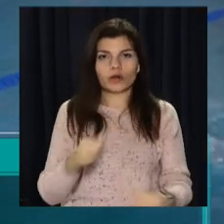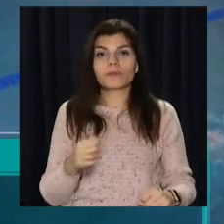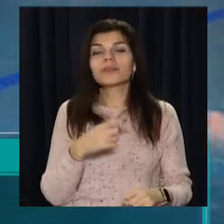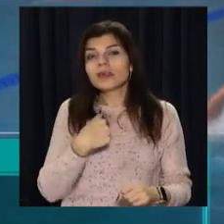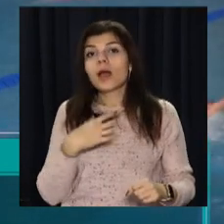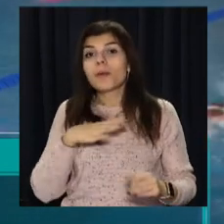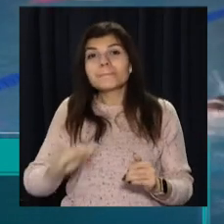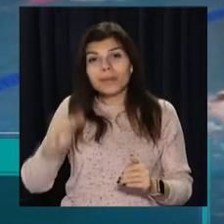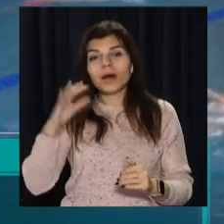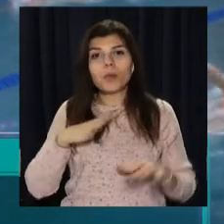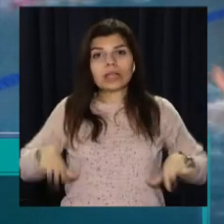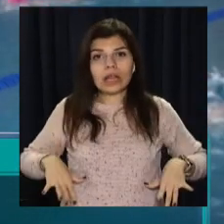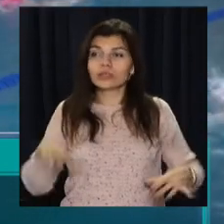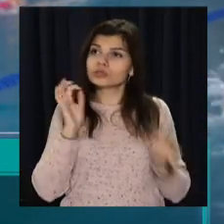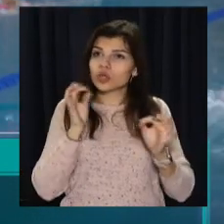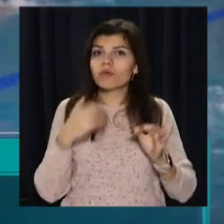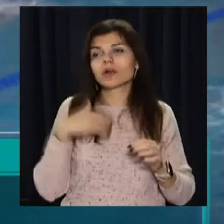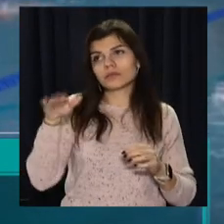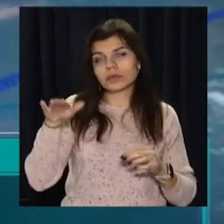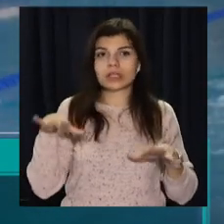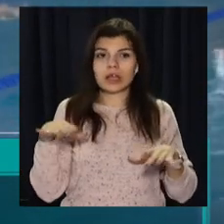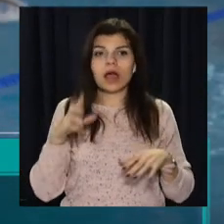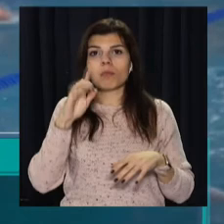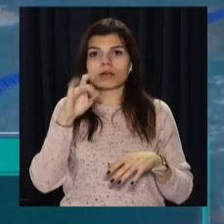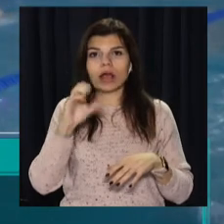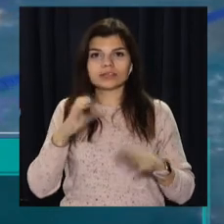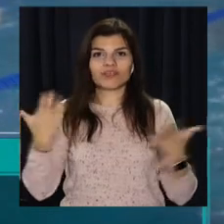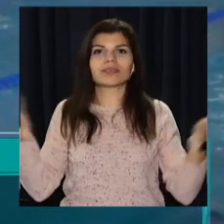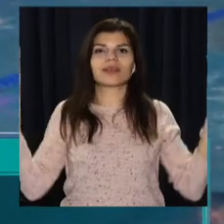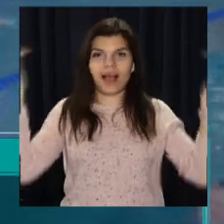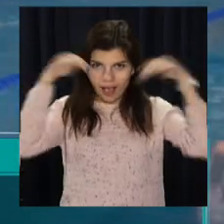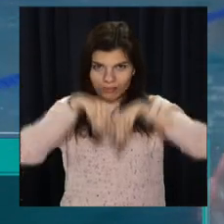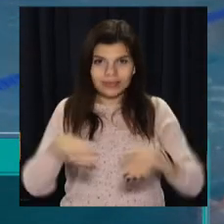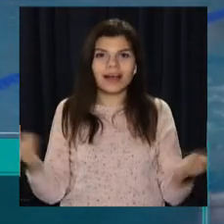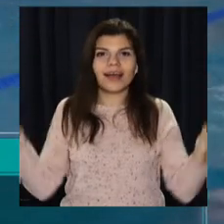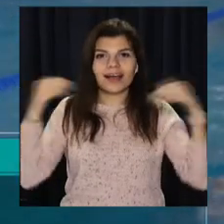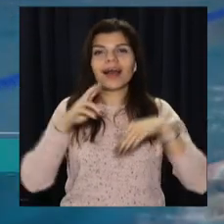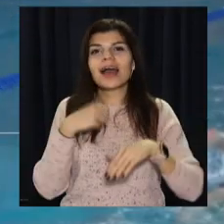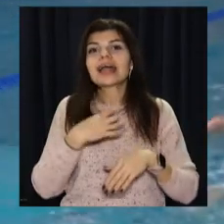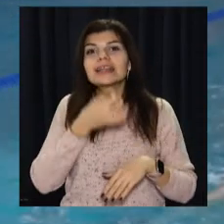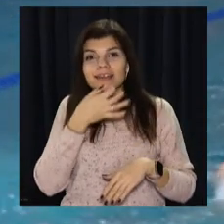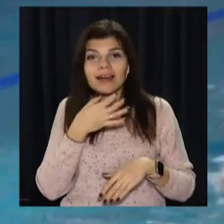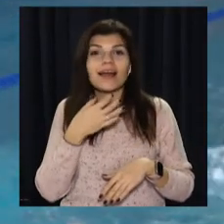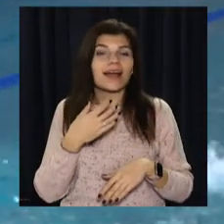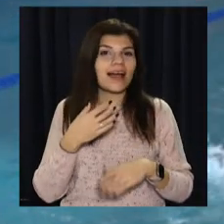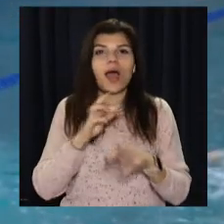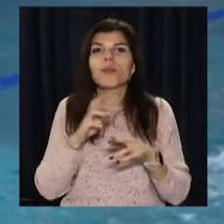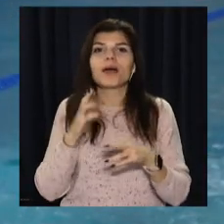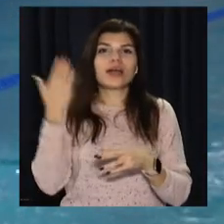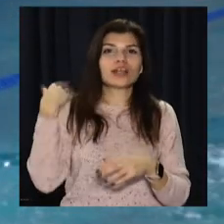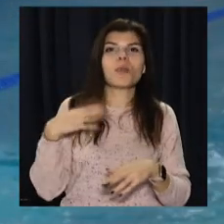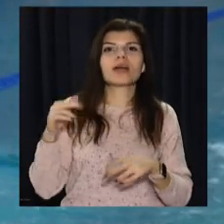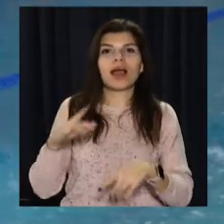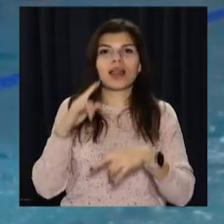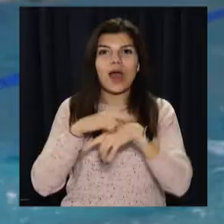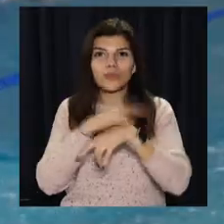тренером обсудила це і сказала, що брас мені більше всього подобається. Раніше це було плавання лягушка в дитинстві, і це одразу стало